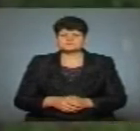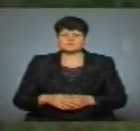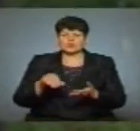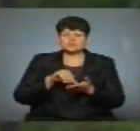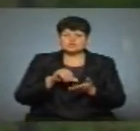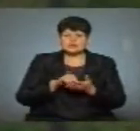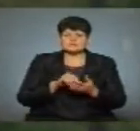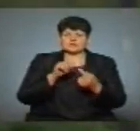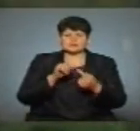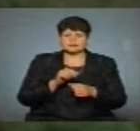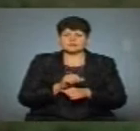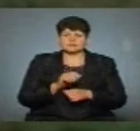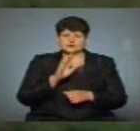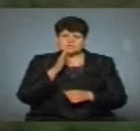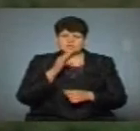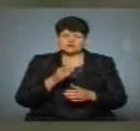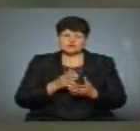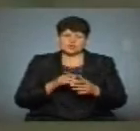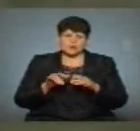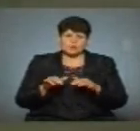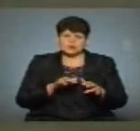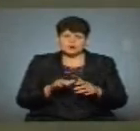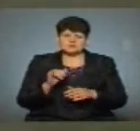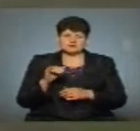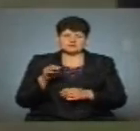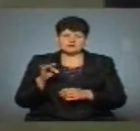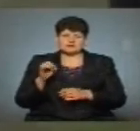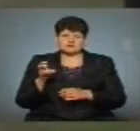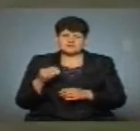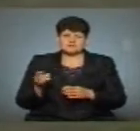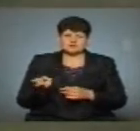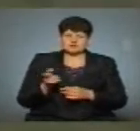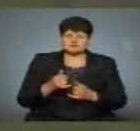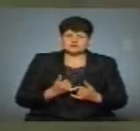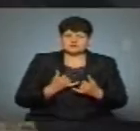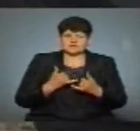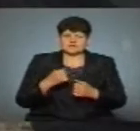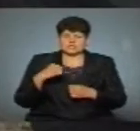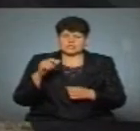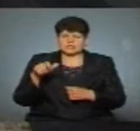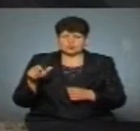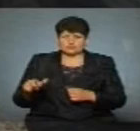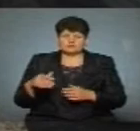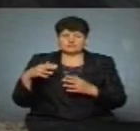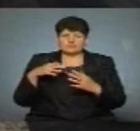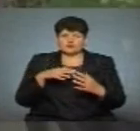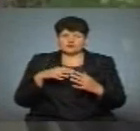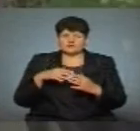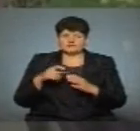Учасник антитерористичної операції Ігор Тарнавський прийшов, щоб вшанувати героїв. Він воював за Україну на Донбасі